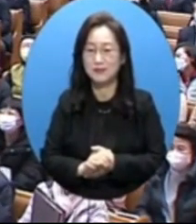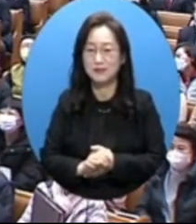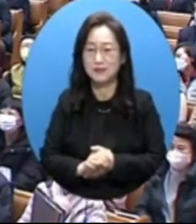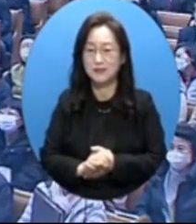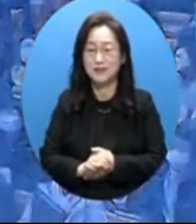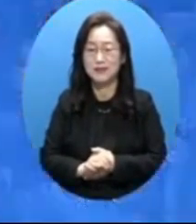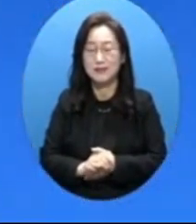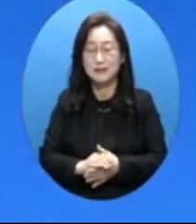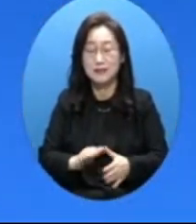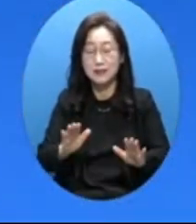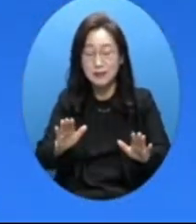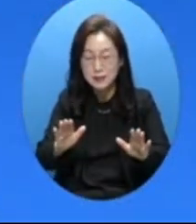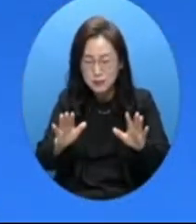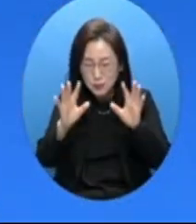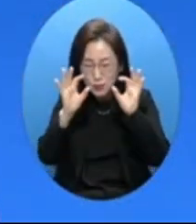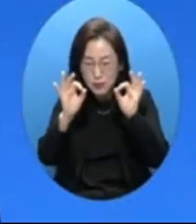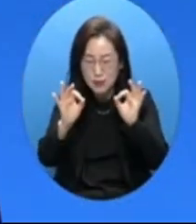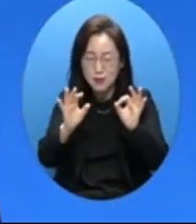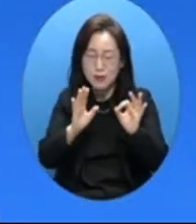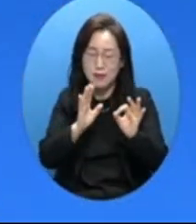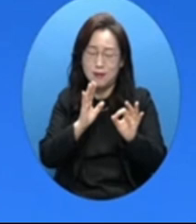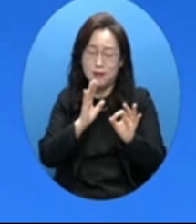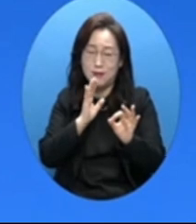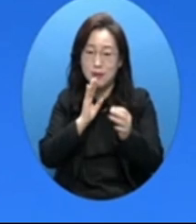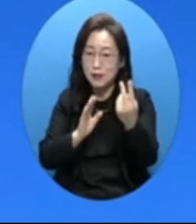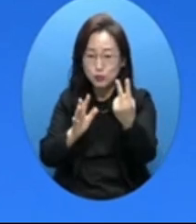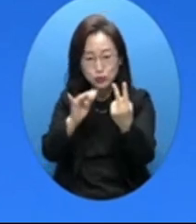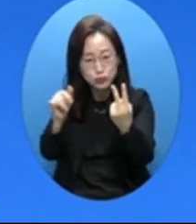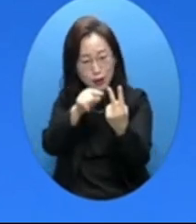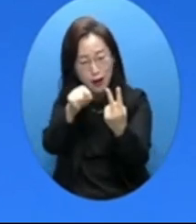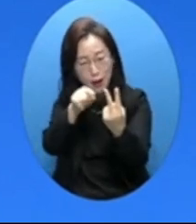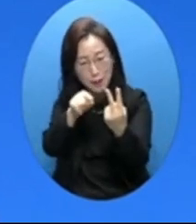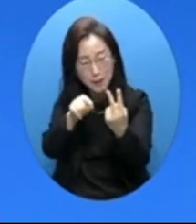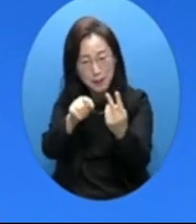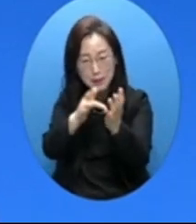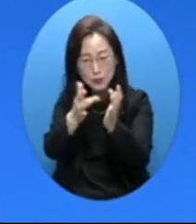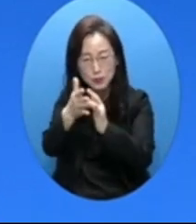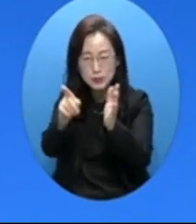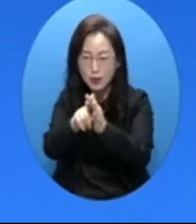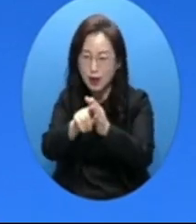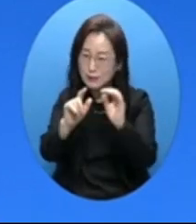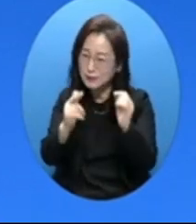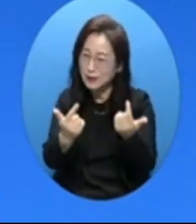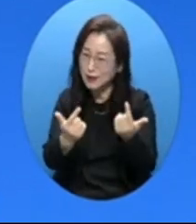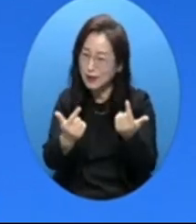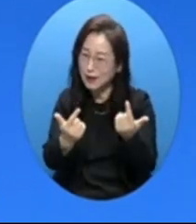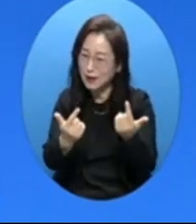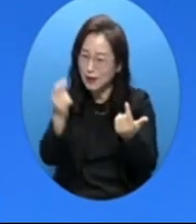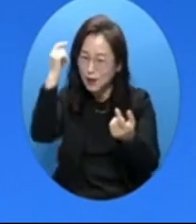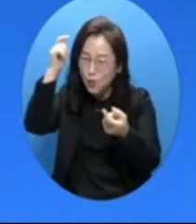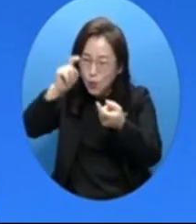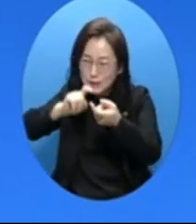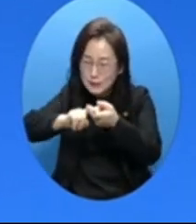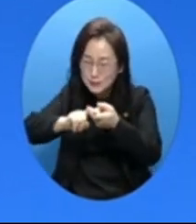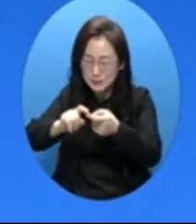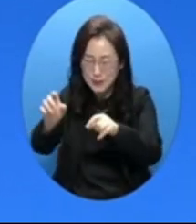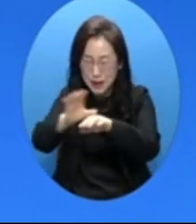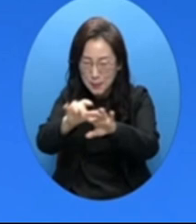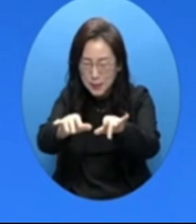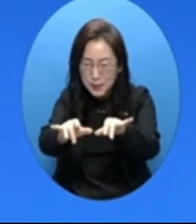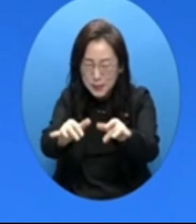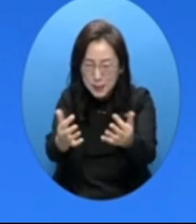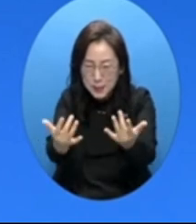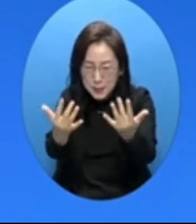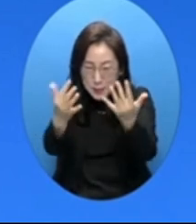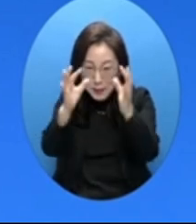저는 그 순간이 두 사람이 과연 예수 믿는 사람인가 안 믿는 사람인가 관심 있어 찾아봤습니다 두